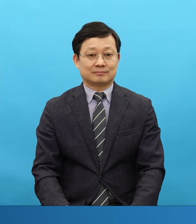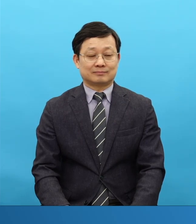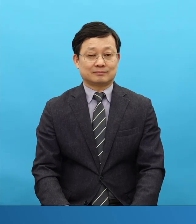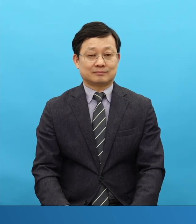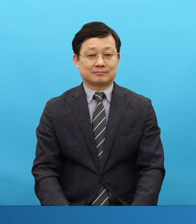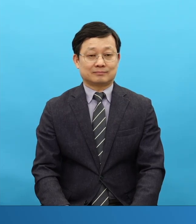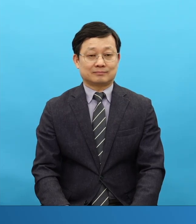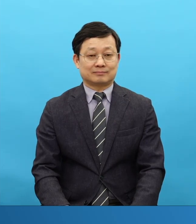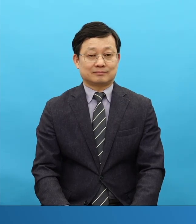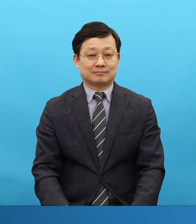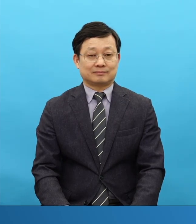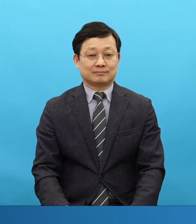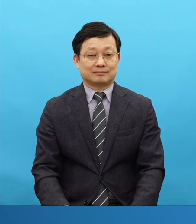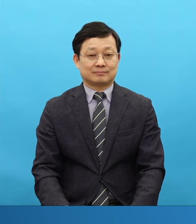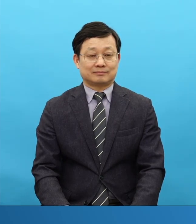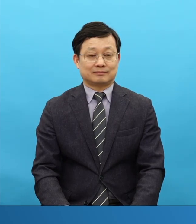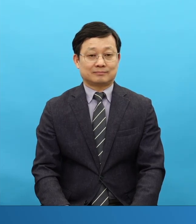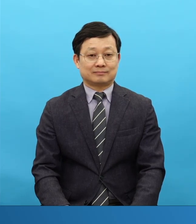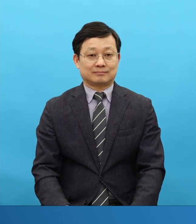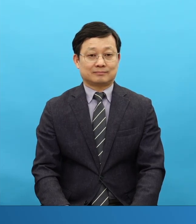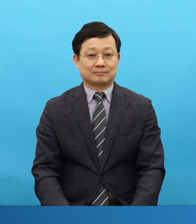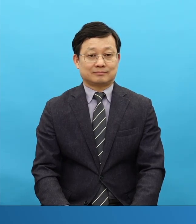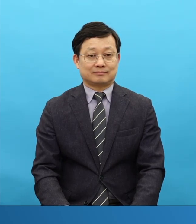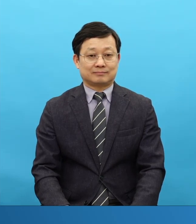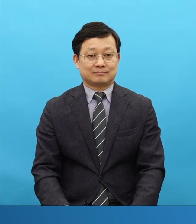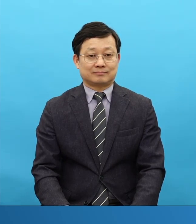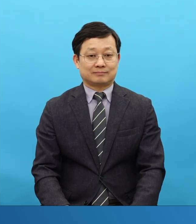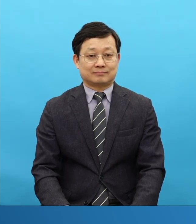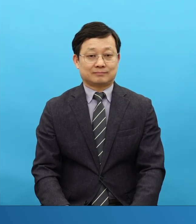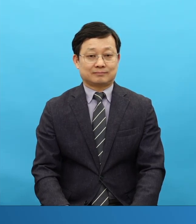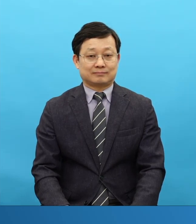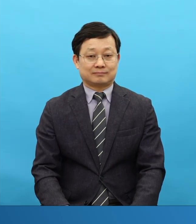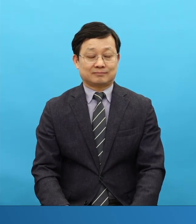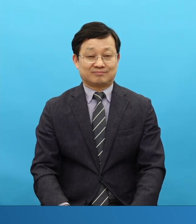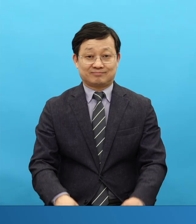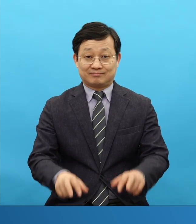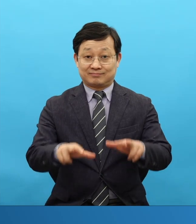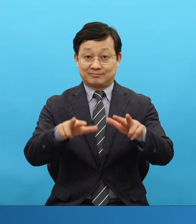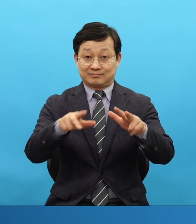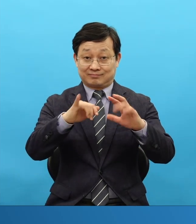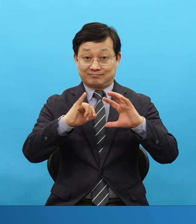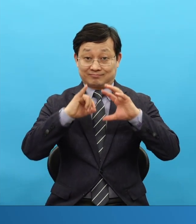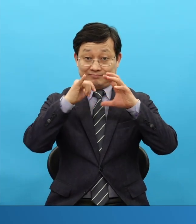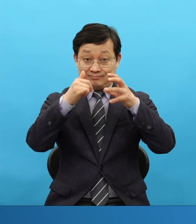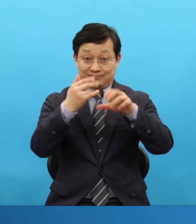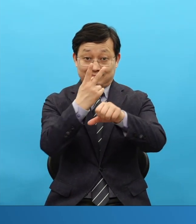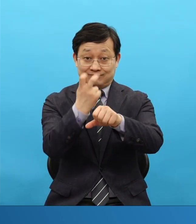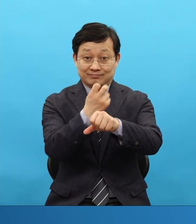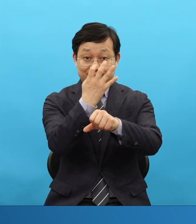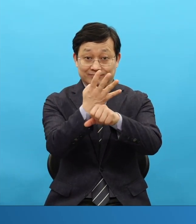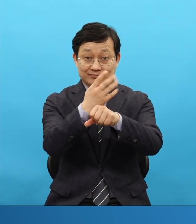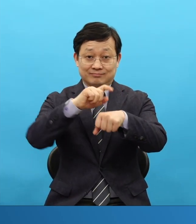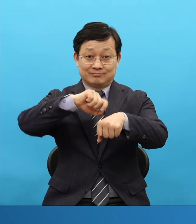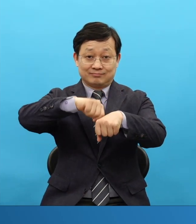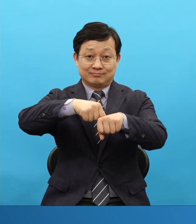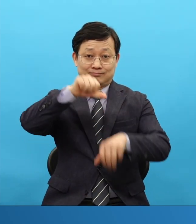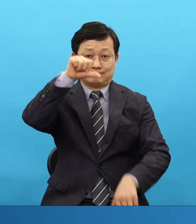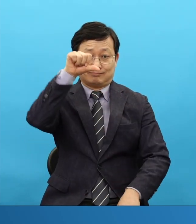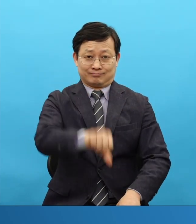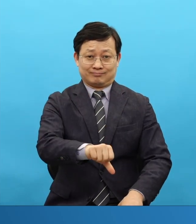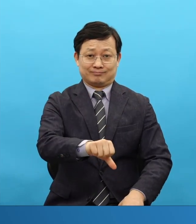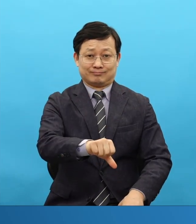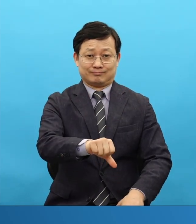24 재앙 속에 있기 때문에요. Because the age we are in right now is met with